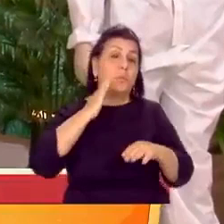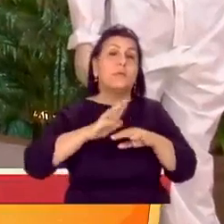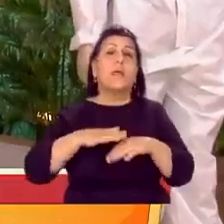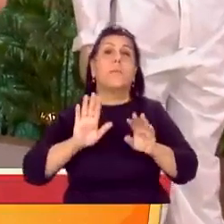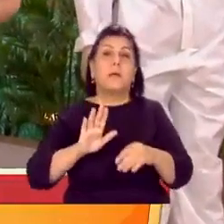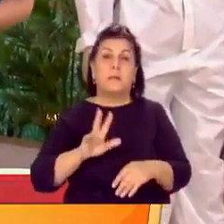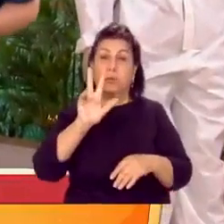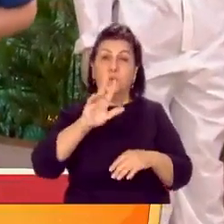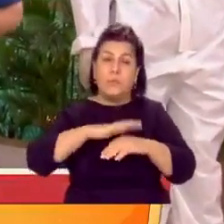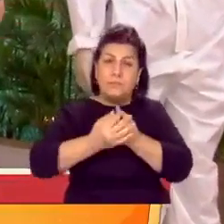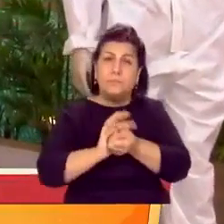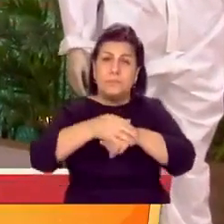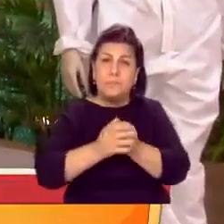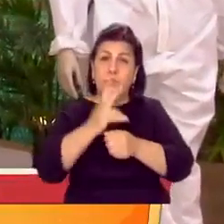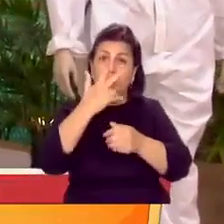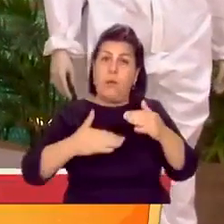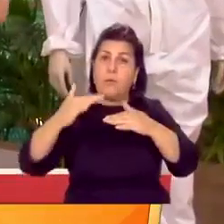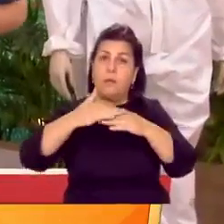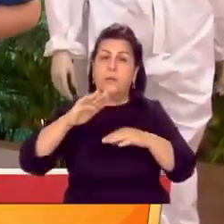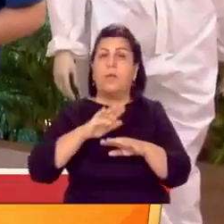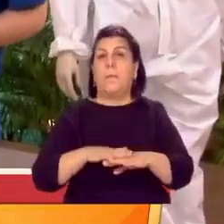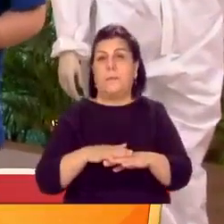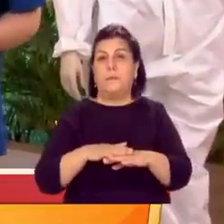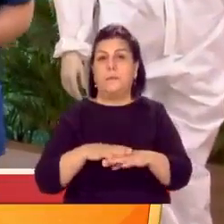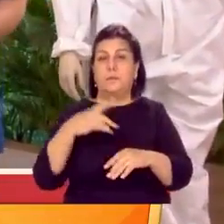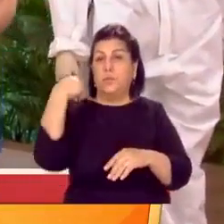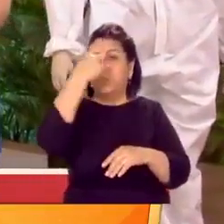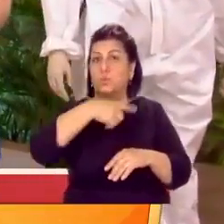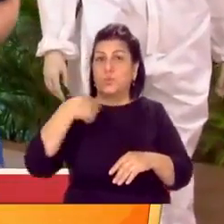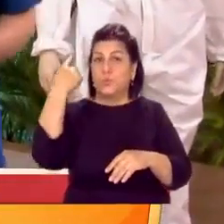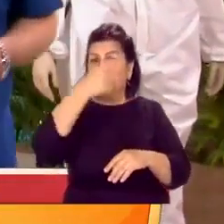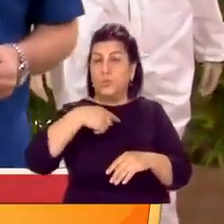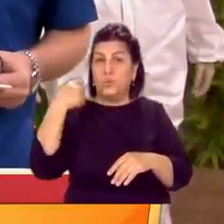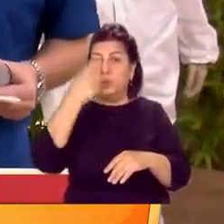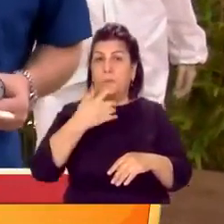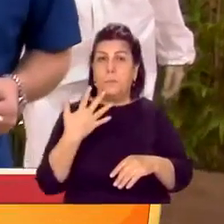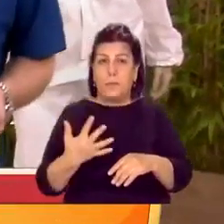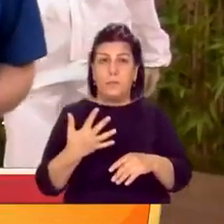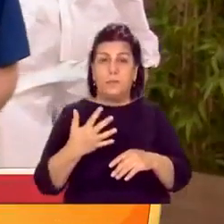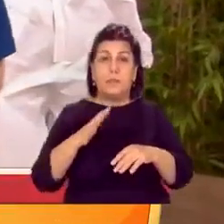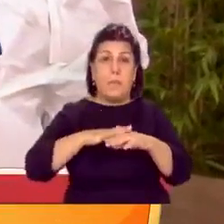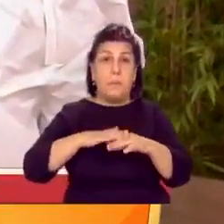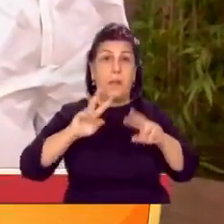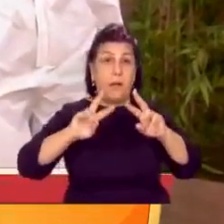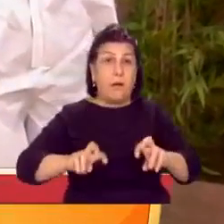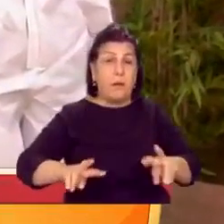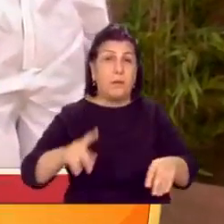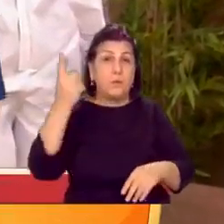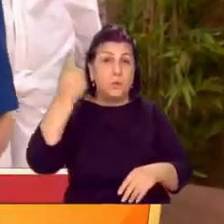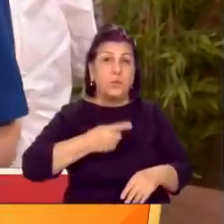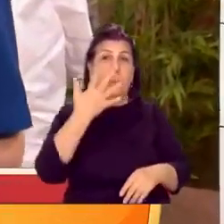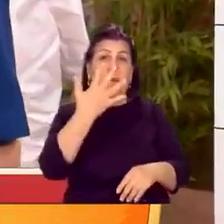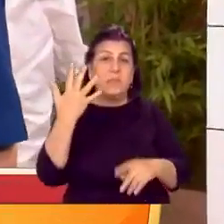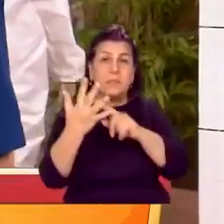yıkama süresinin Üç katı Bu normal şartlarda biliyoruz ki sadece yüzde beşimiz bugüne kadar yapılan araştırma bize onu gösterdiğimizde